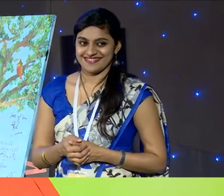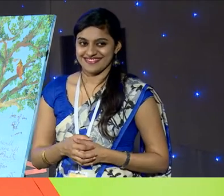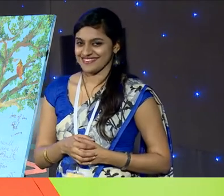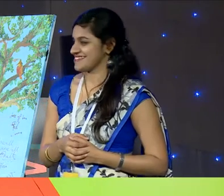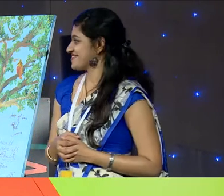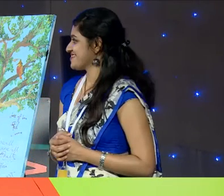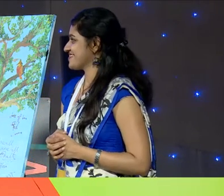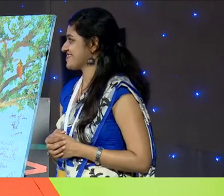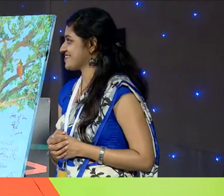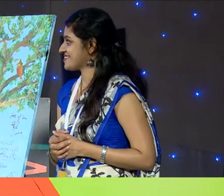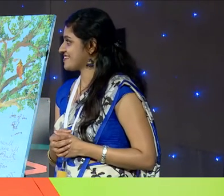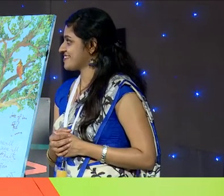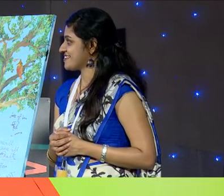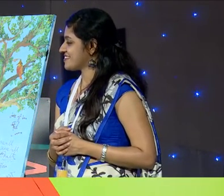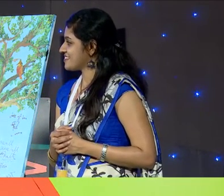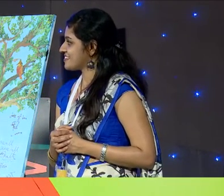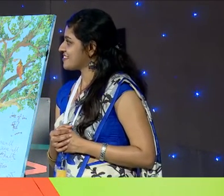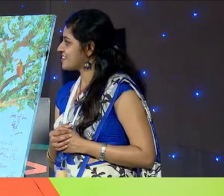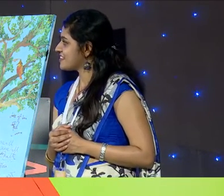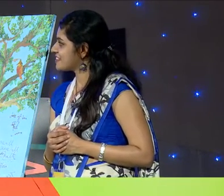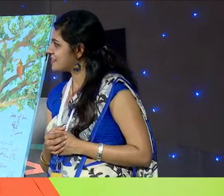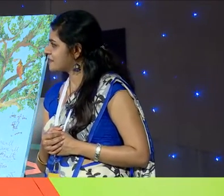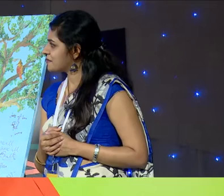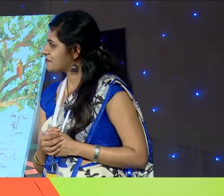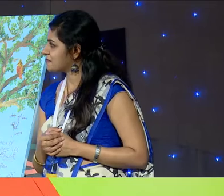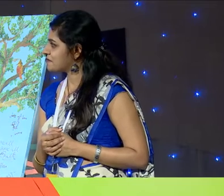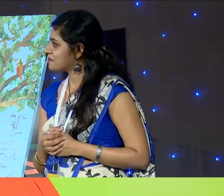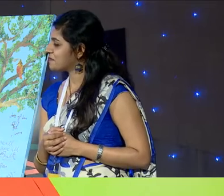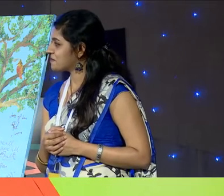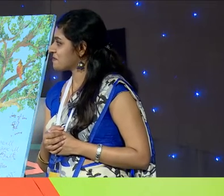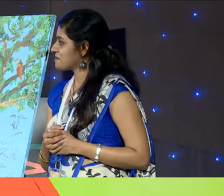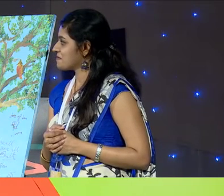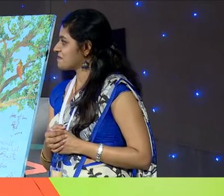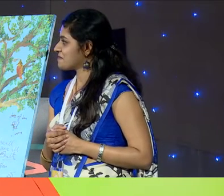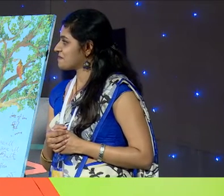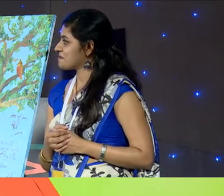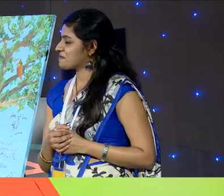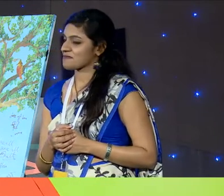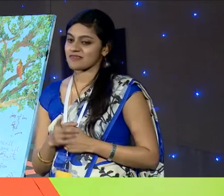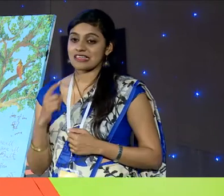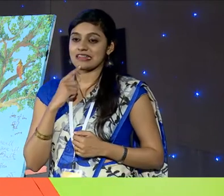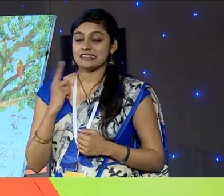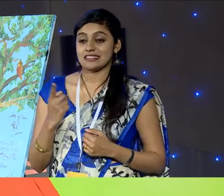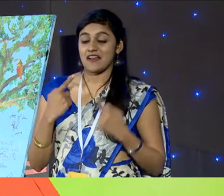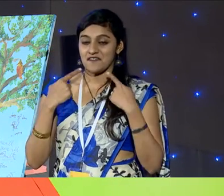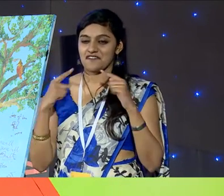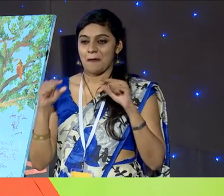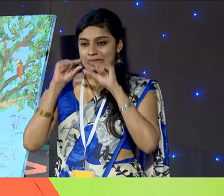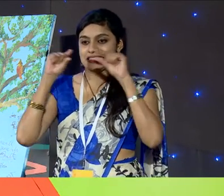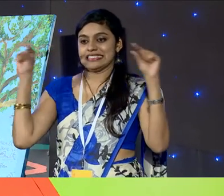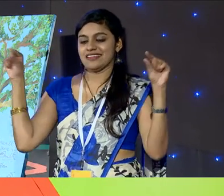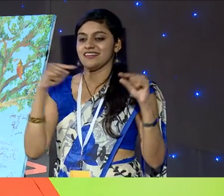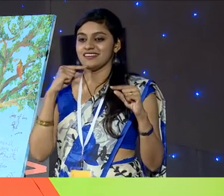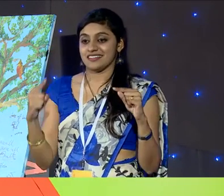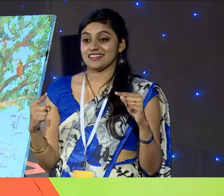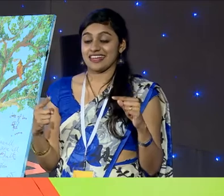है संग दिल को अश्क नहीं होते, हमने तो चट्टानों से भी झरनों को निकलते देखा है। और कौन कहता